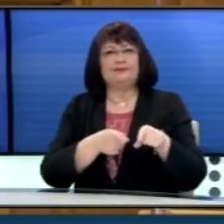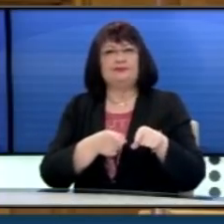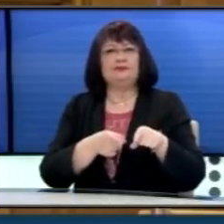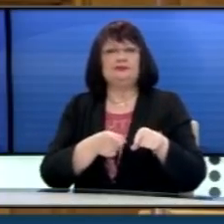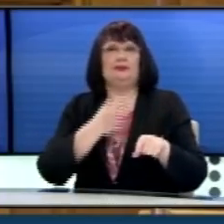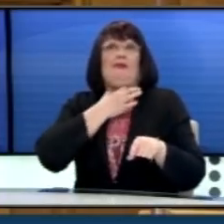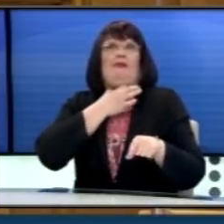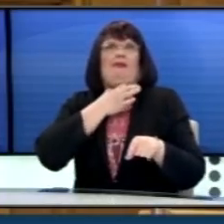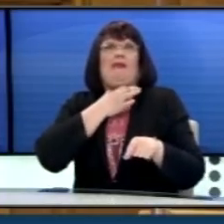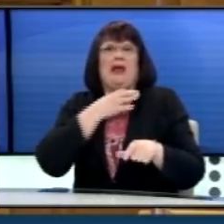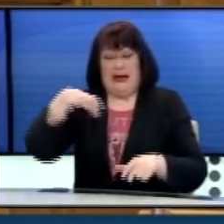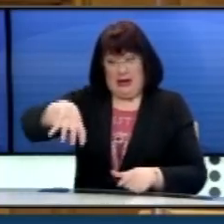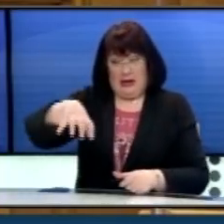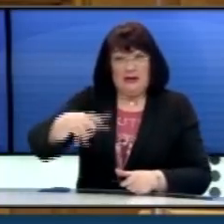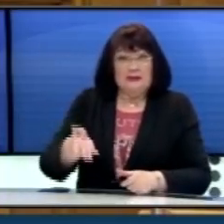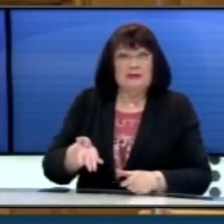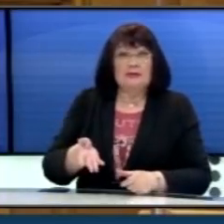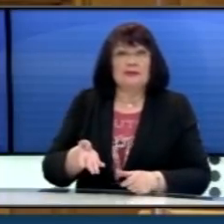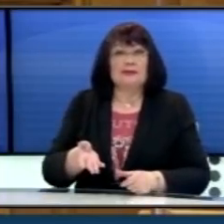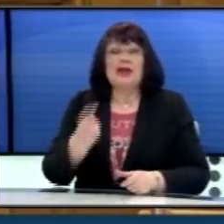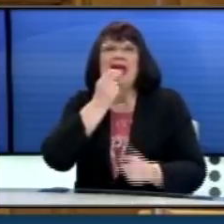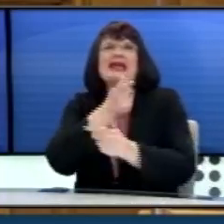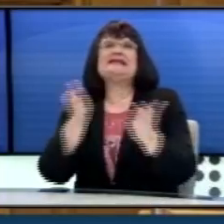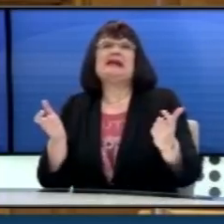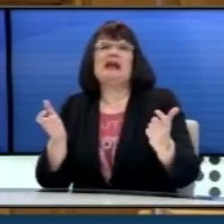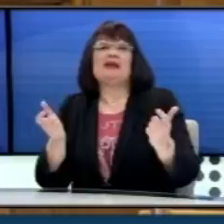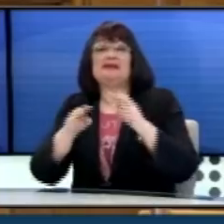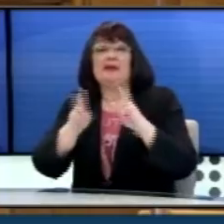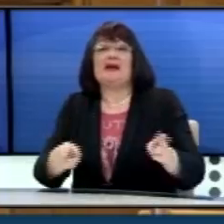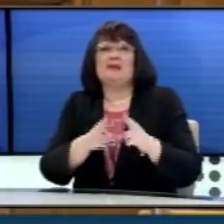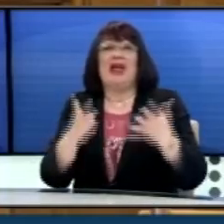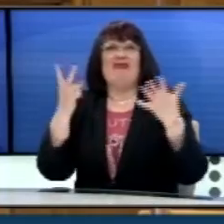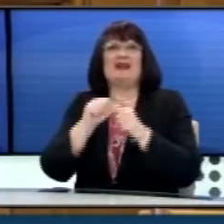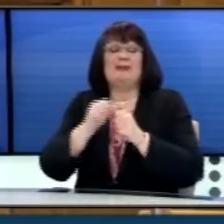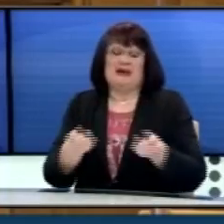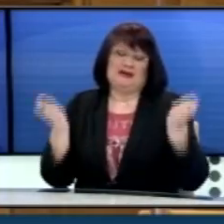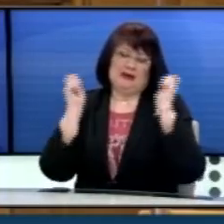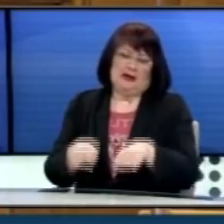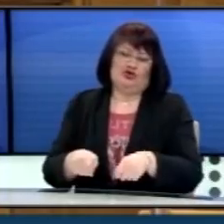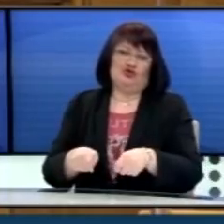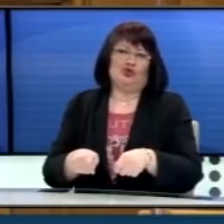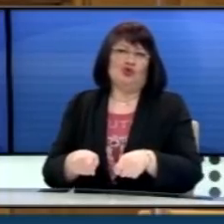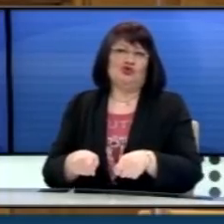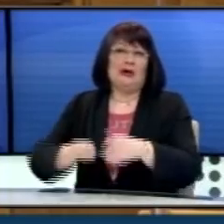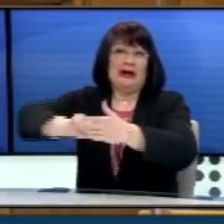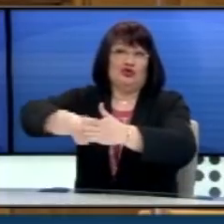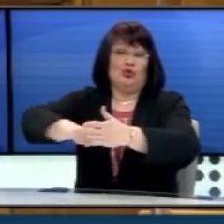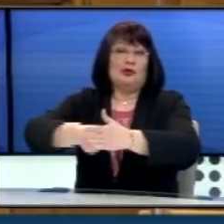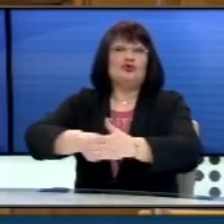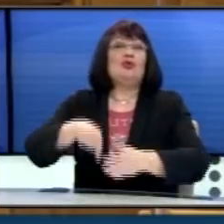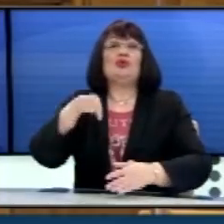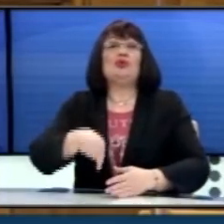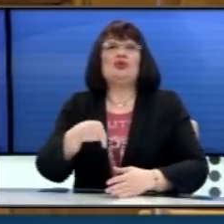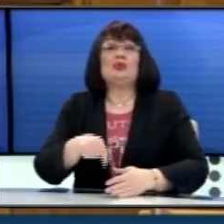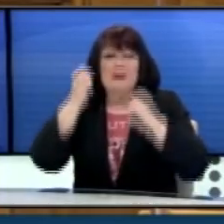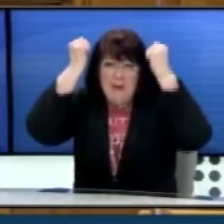των ασφυκτικών αναγκών του κλάδου, ενός κλάδου που παραμένει για πάνω από 7 μήνες κλειστός, δεν θα σβήσει όμως αυτό